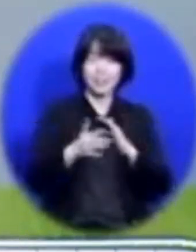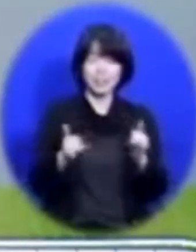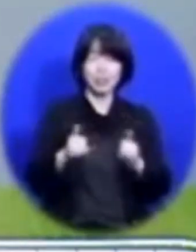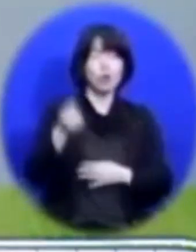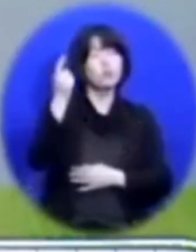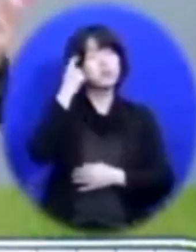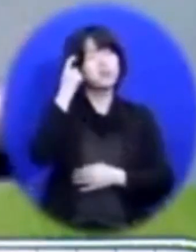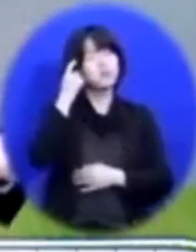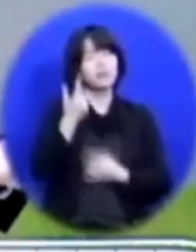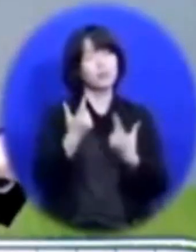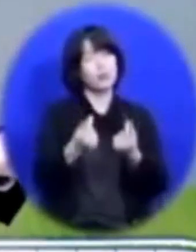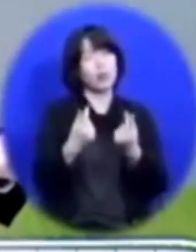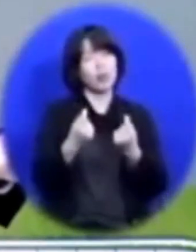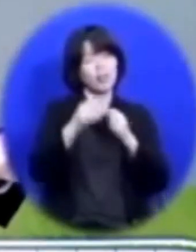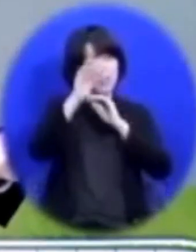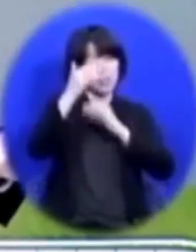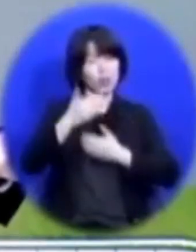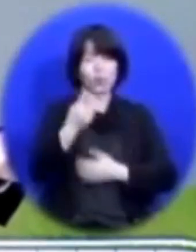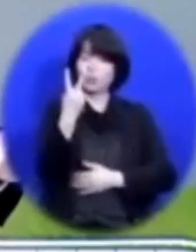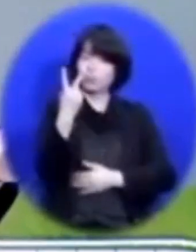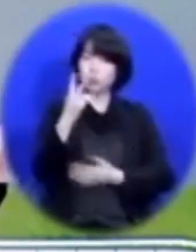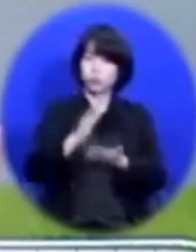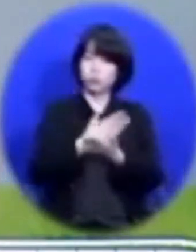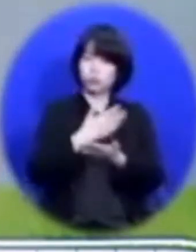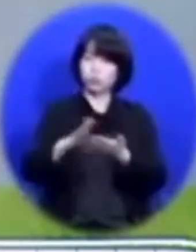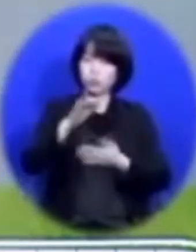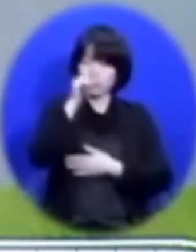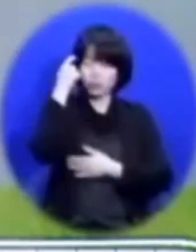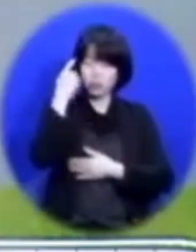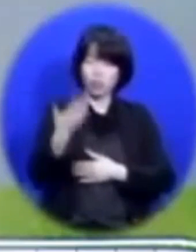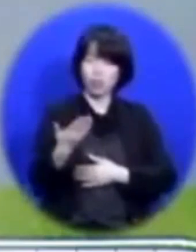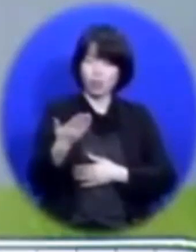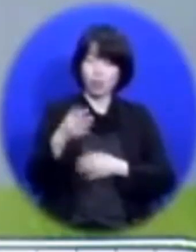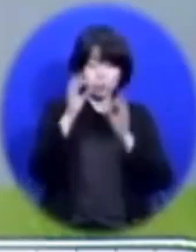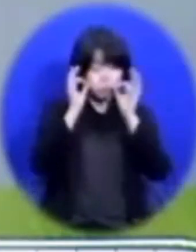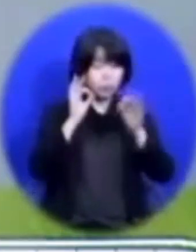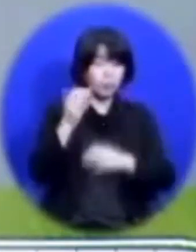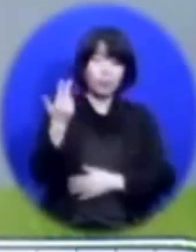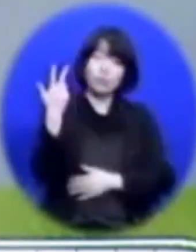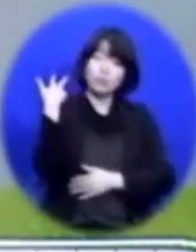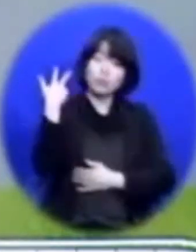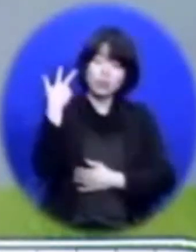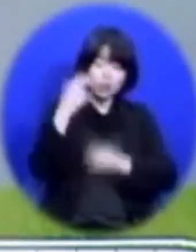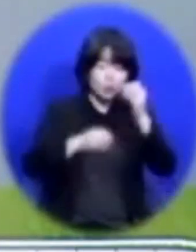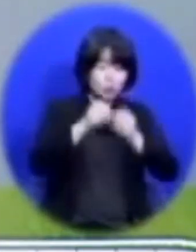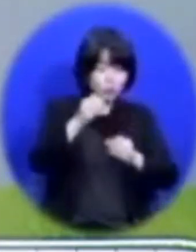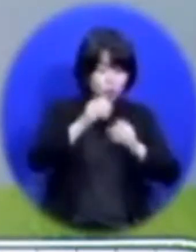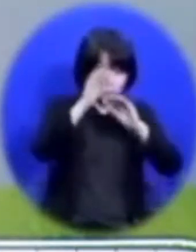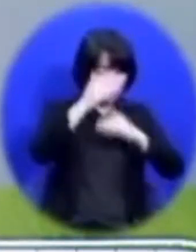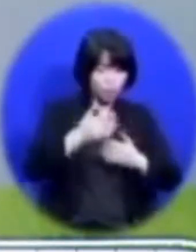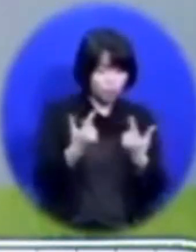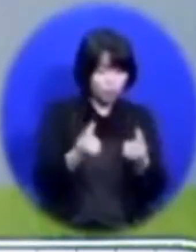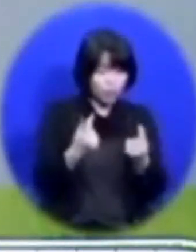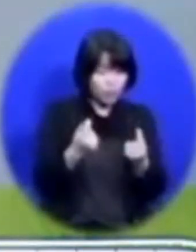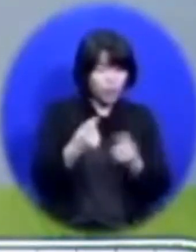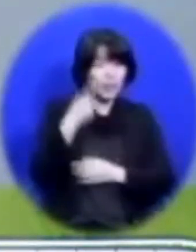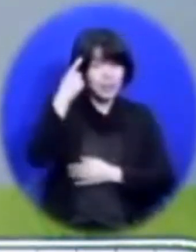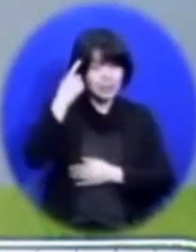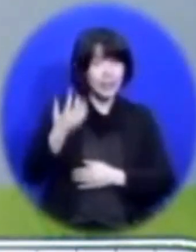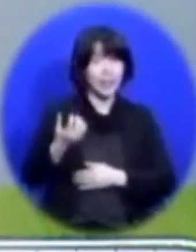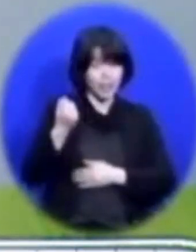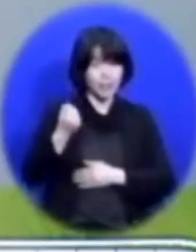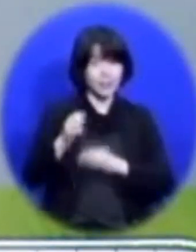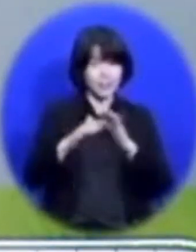"왜같은내용을 두부분으로나누셨을까? 이전시편본문과똑같아보이는데